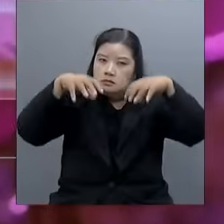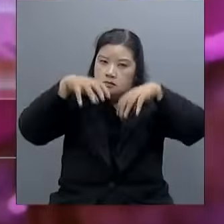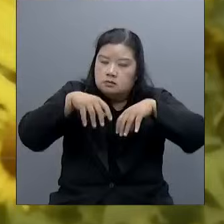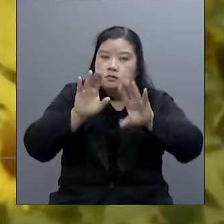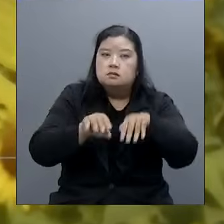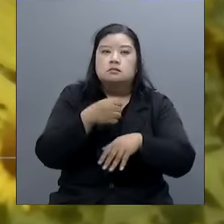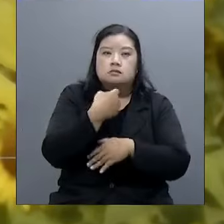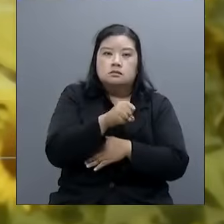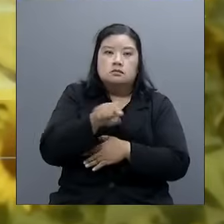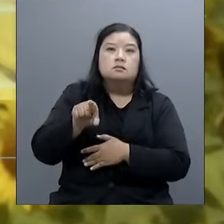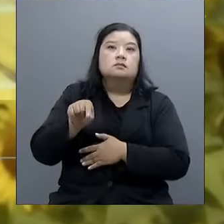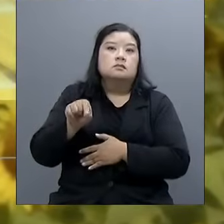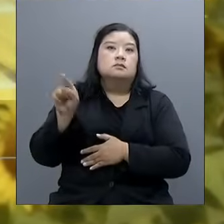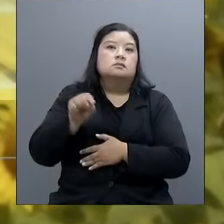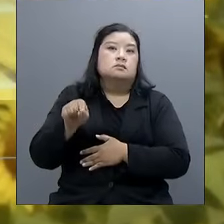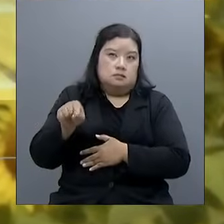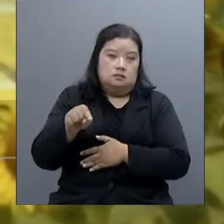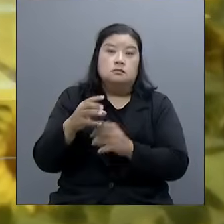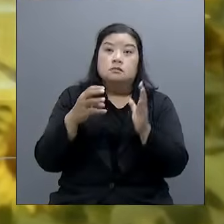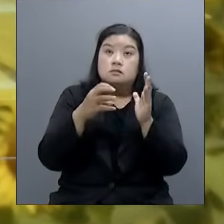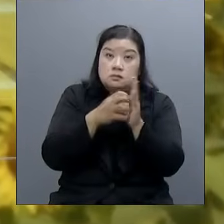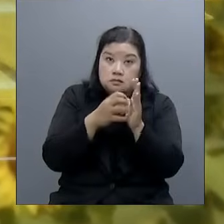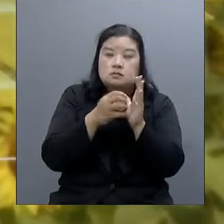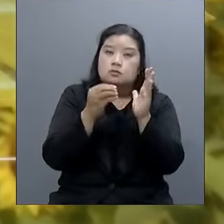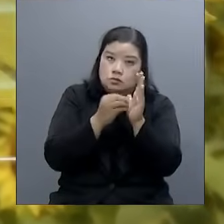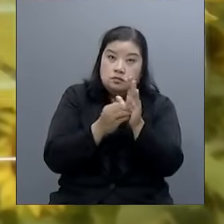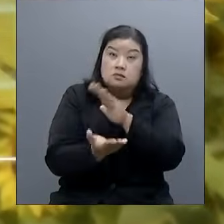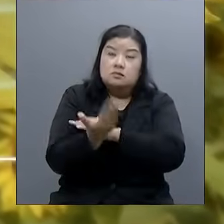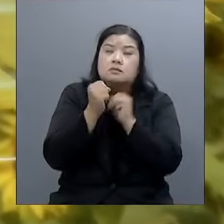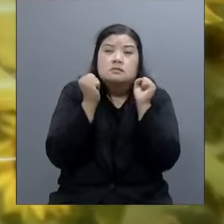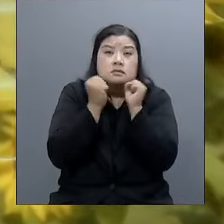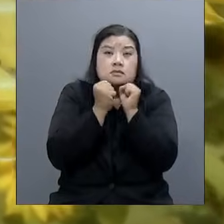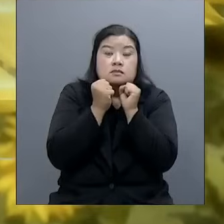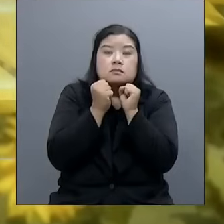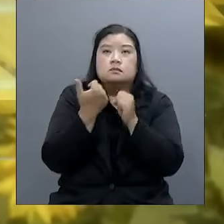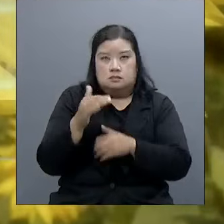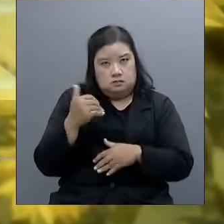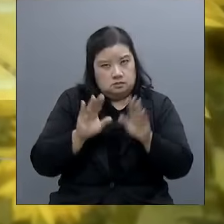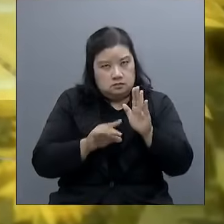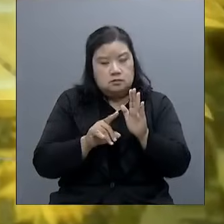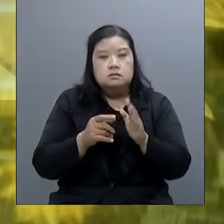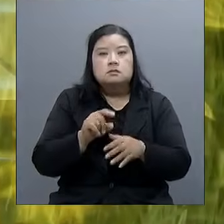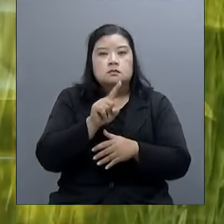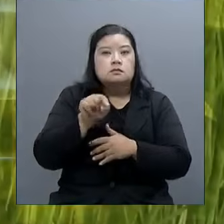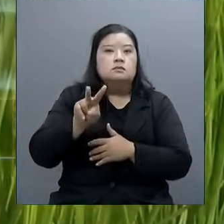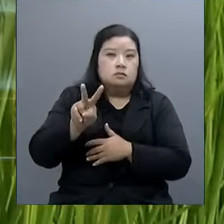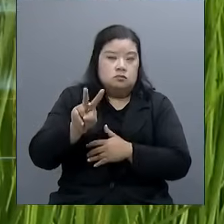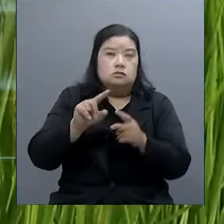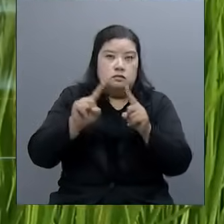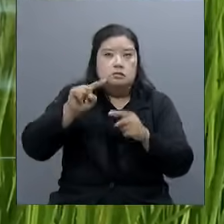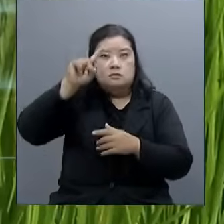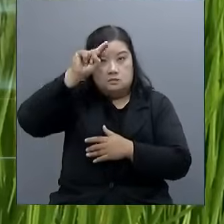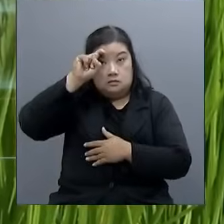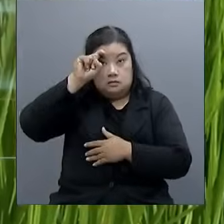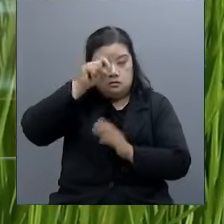ของพื้นที่ภาคกลางอากาศเย็นกับมีหมอกบางในตอนเช้าอุณหภูมิจะสูงขึ้น 1-2 องศาส่วนในช่วงวันเสาร์ถึงวันอังคาร